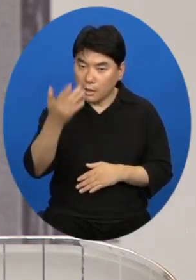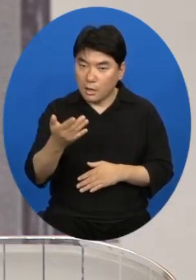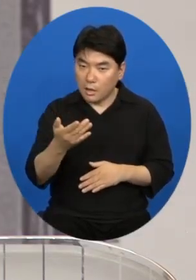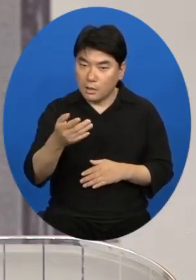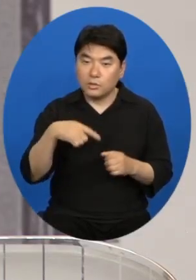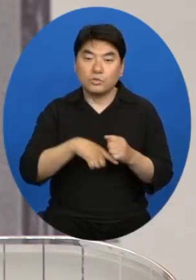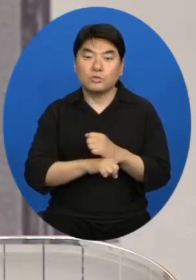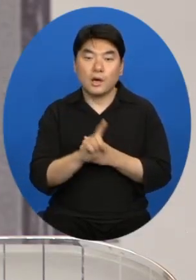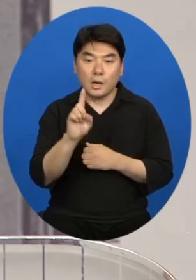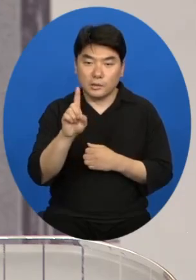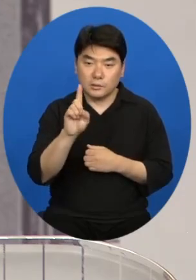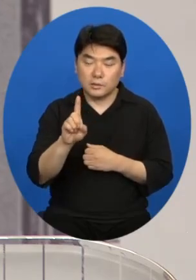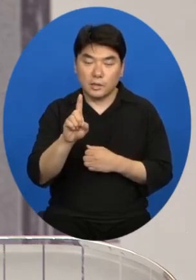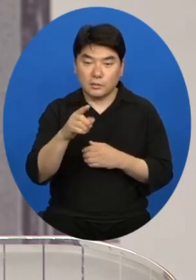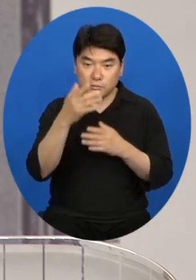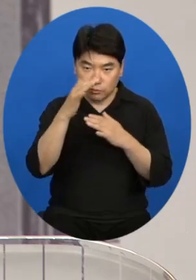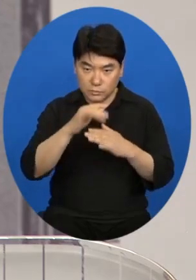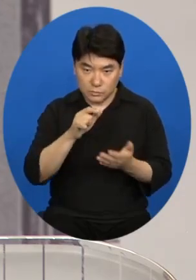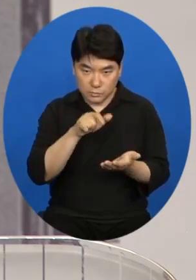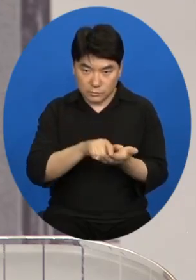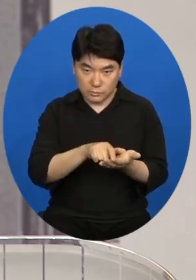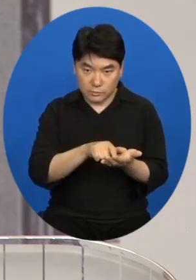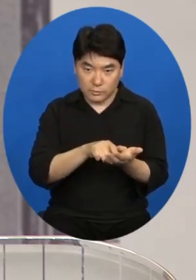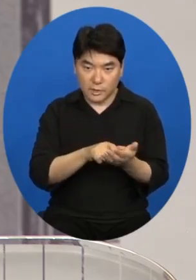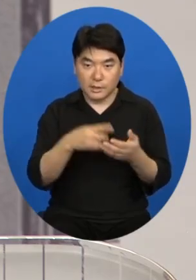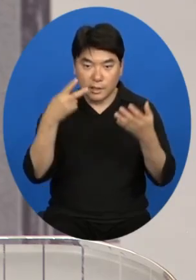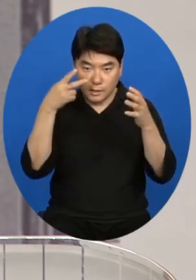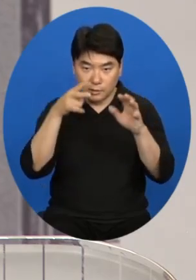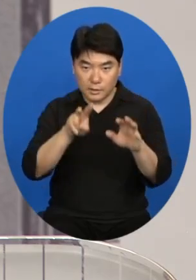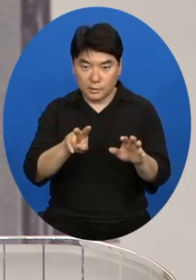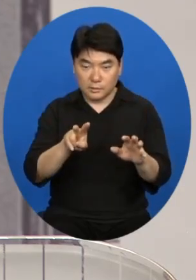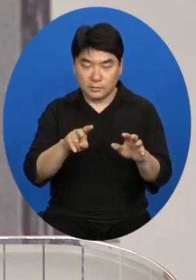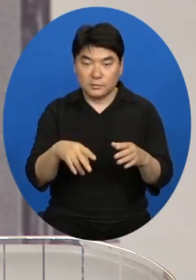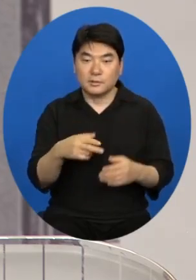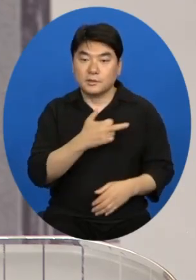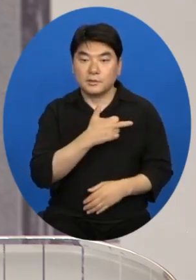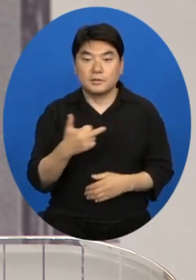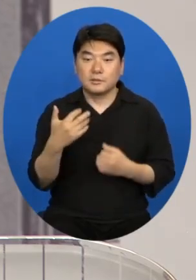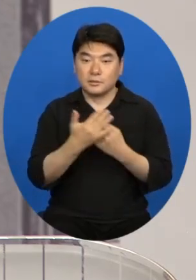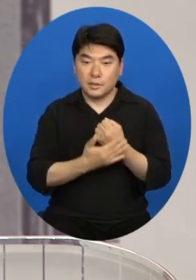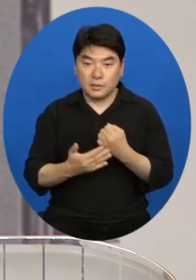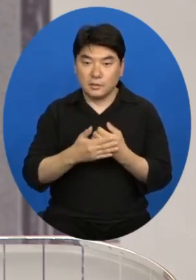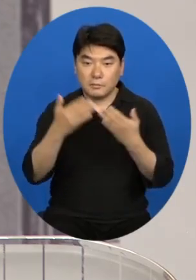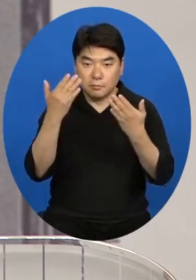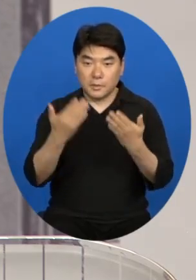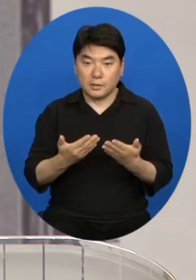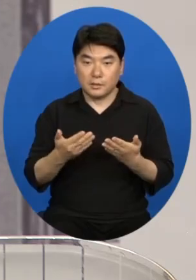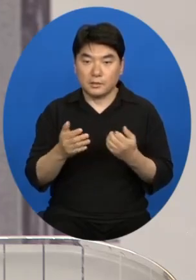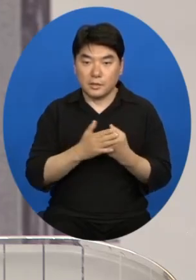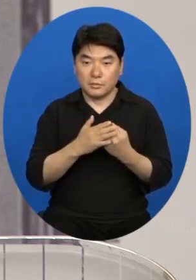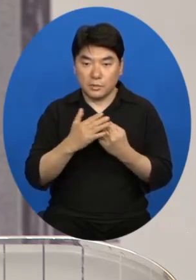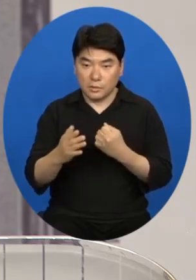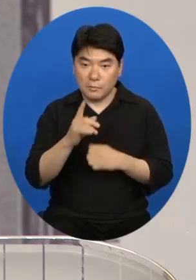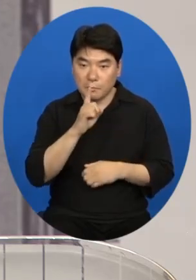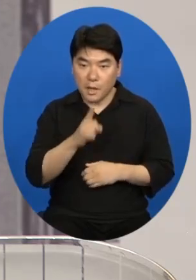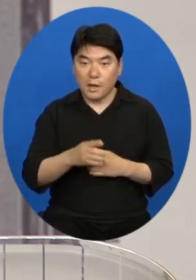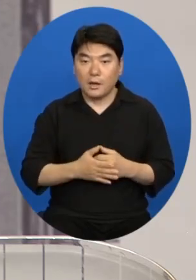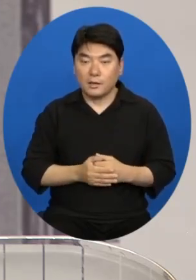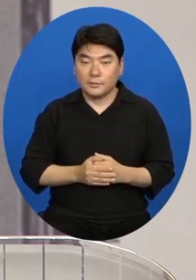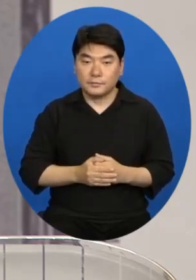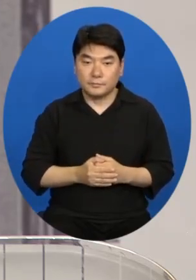이유가 있는데 본문에서 뭐라고 하냐면 다니엘이 큰 은총을 받은 자이기 때문이라고 말씀해요.